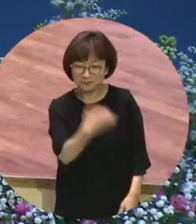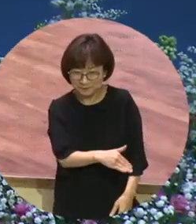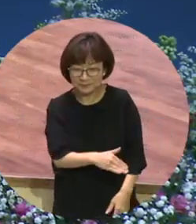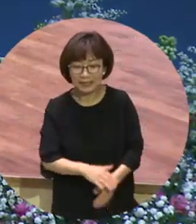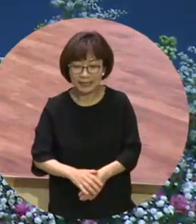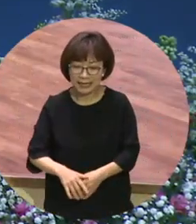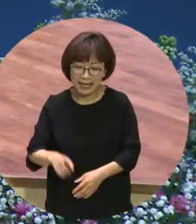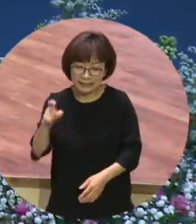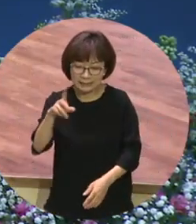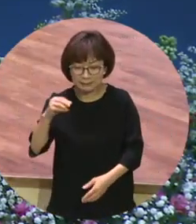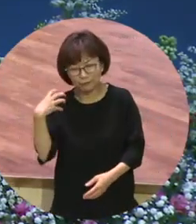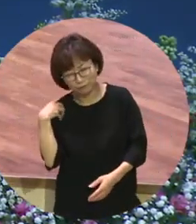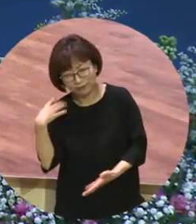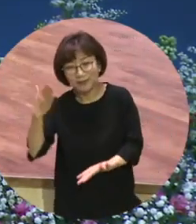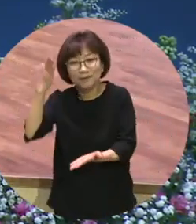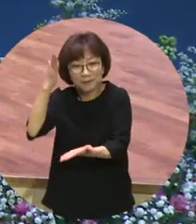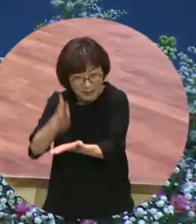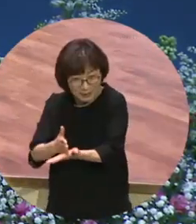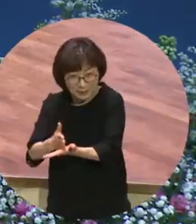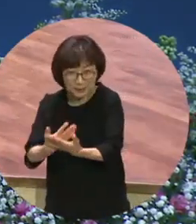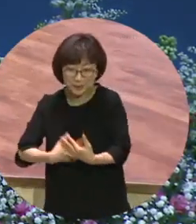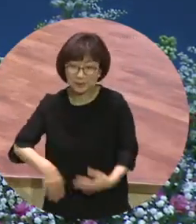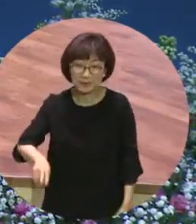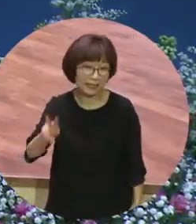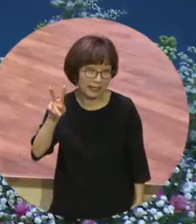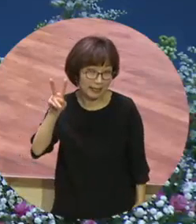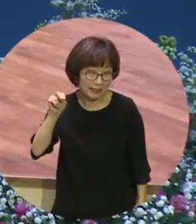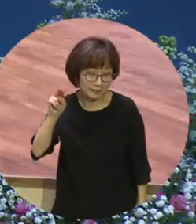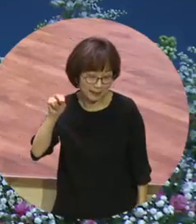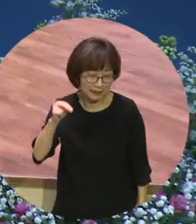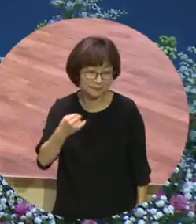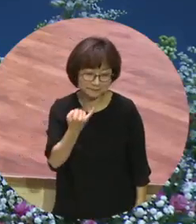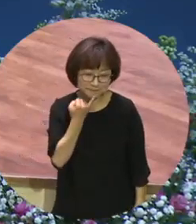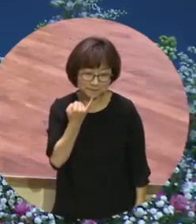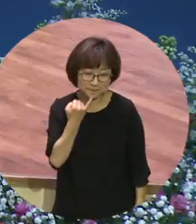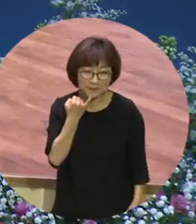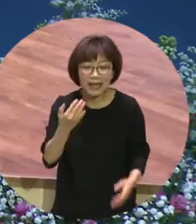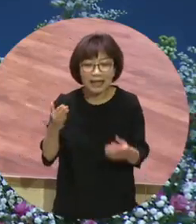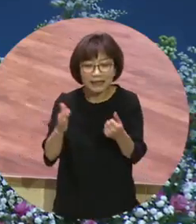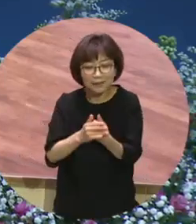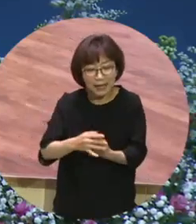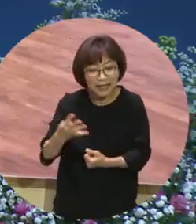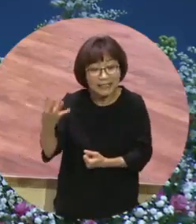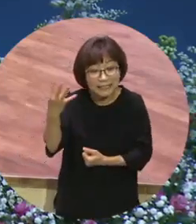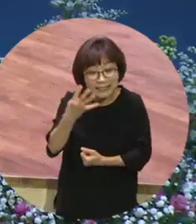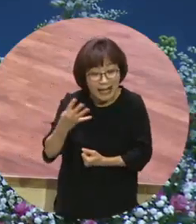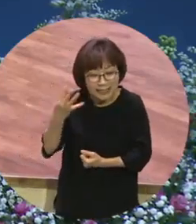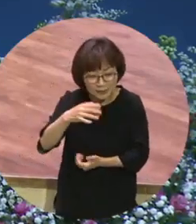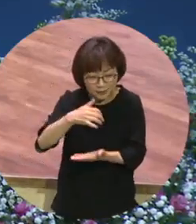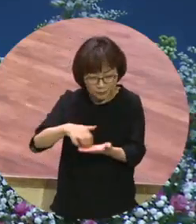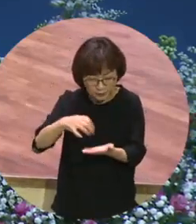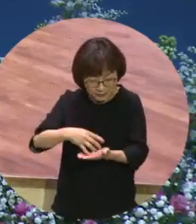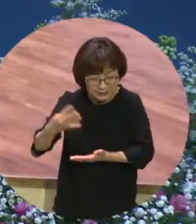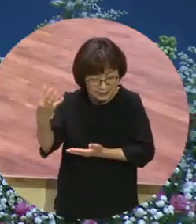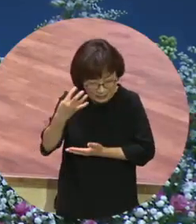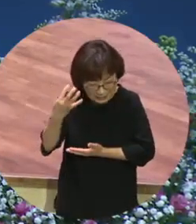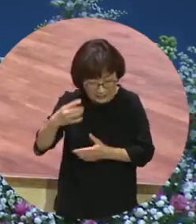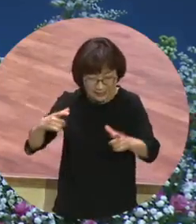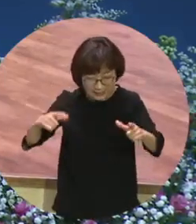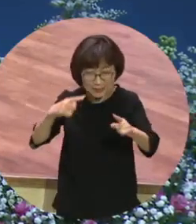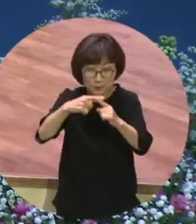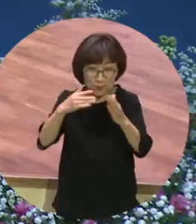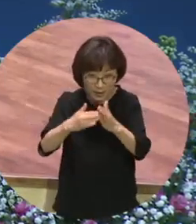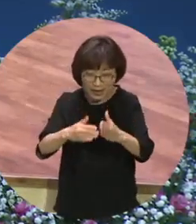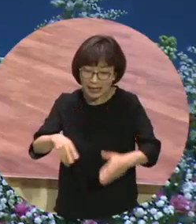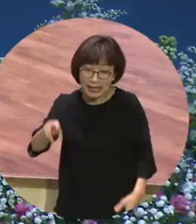그래서 2만 명은 들어올 수 있다. 꽉꽉 채워서 4부 예배 5부 예배 되면 된다. 그래서 2만 4천지 2만 연장 들어오자.